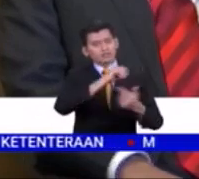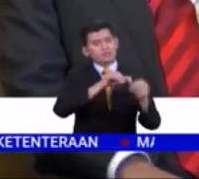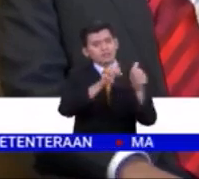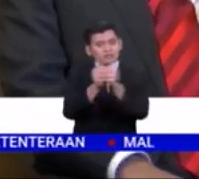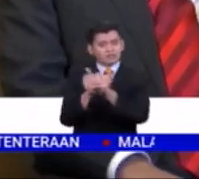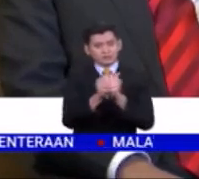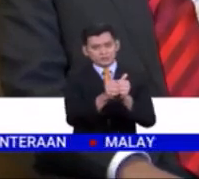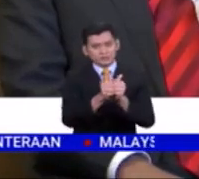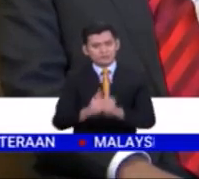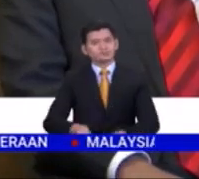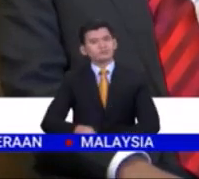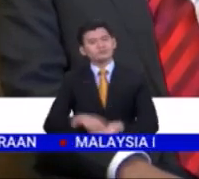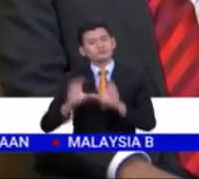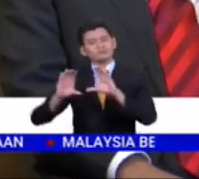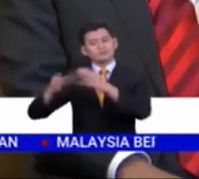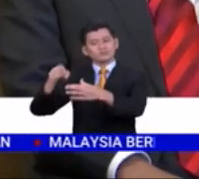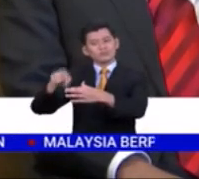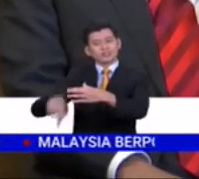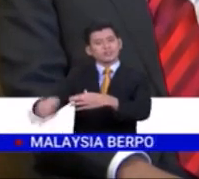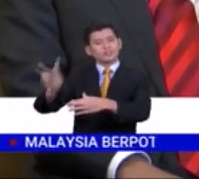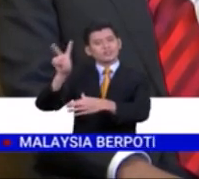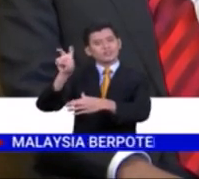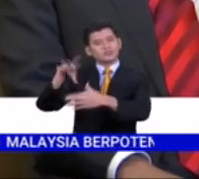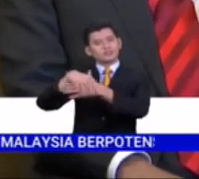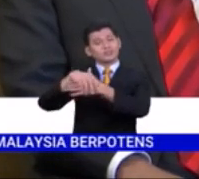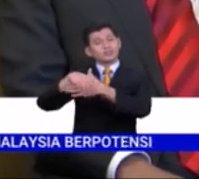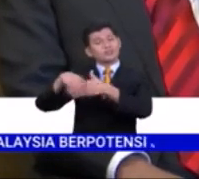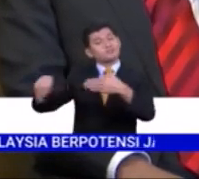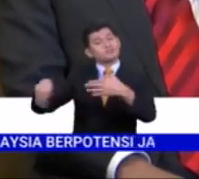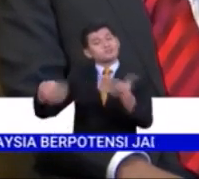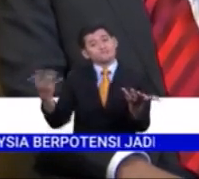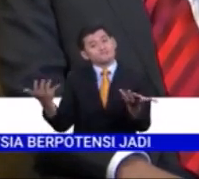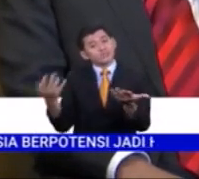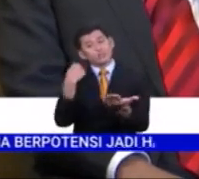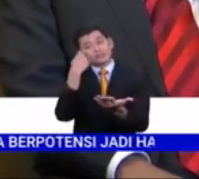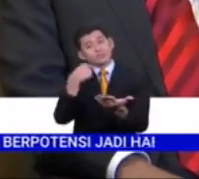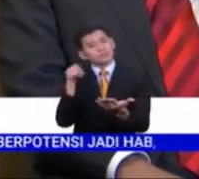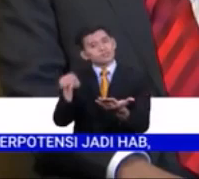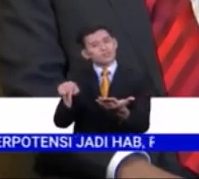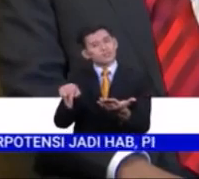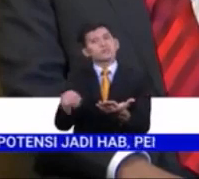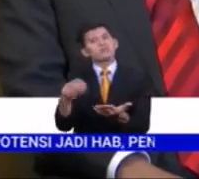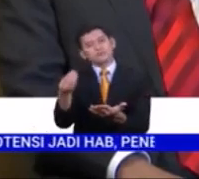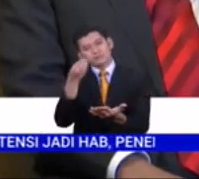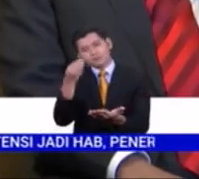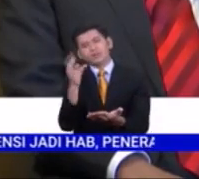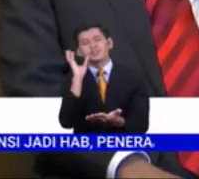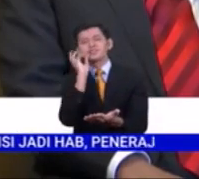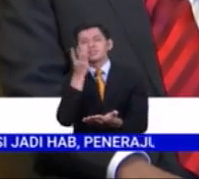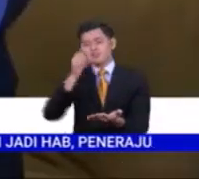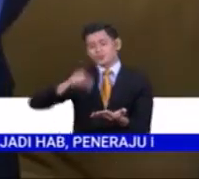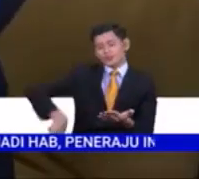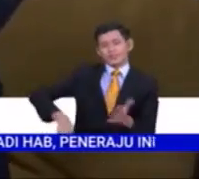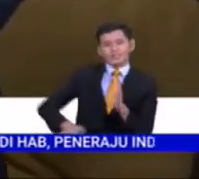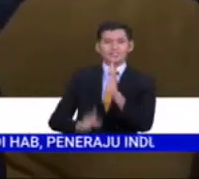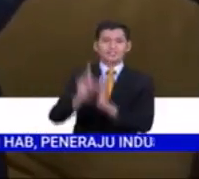Tiganya RM20, RM20 bagi kumpulan yang makan jenis berkualiti tinggi.